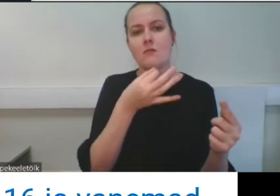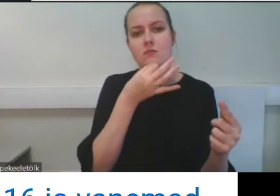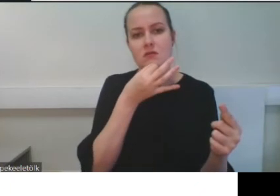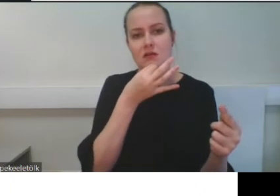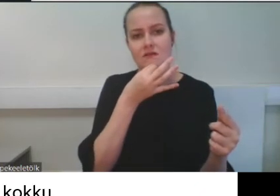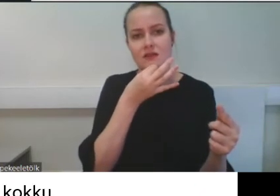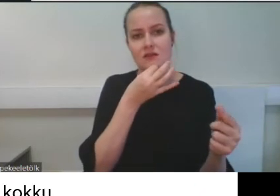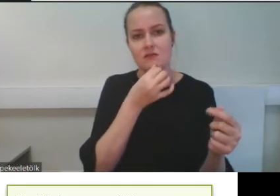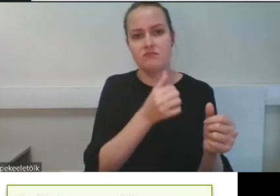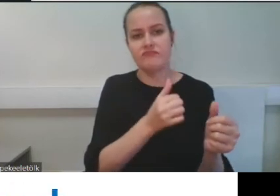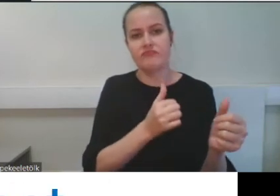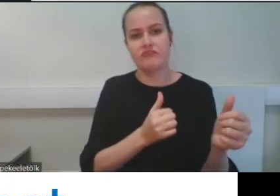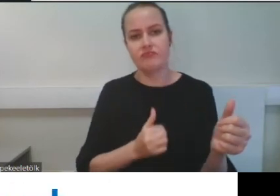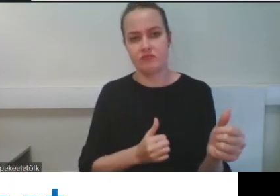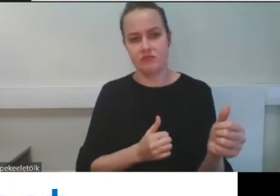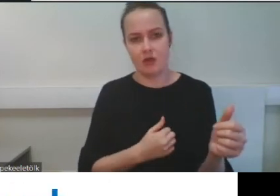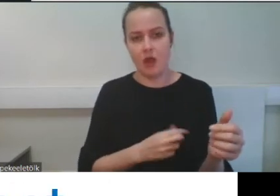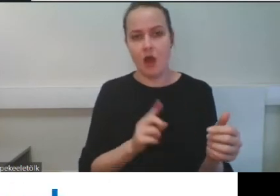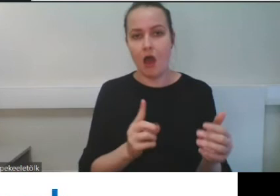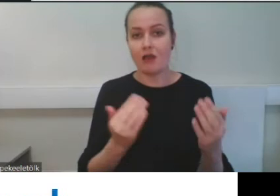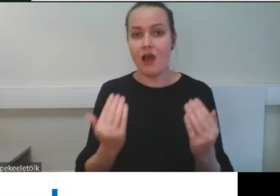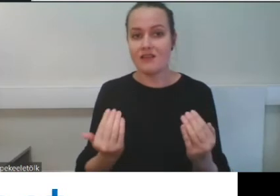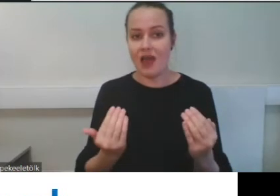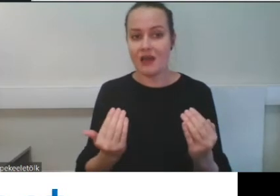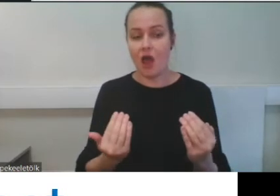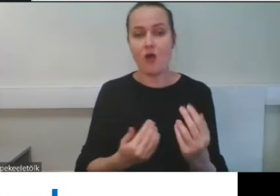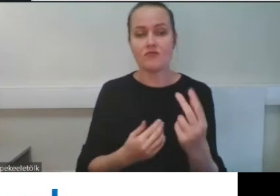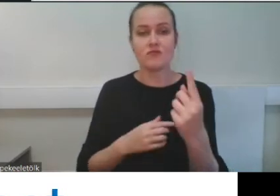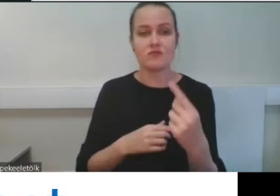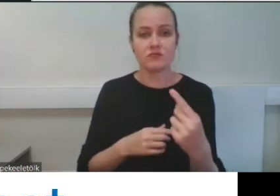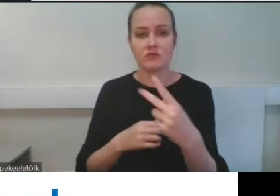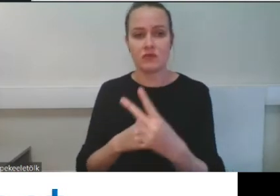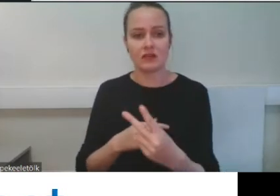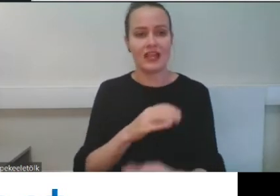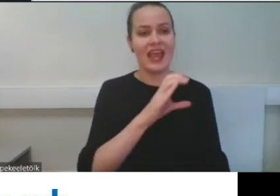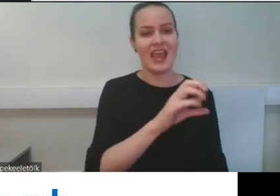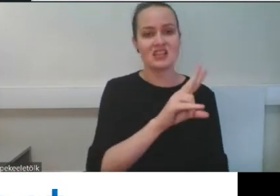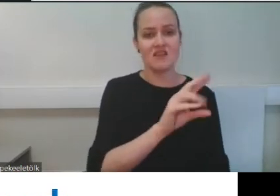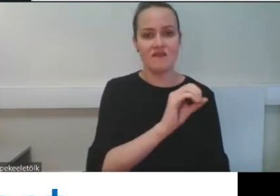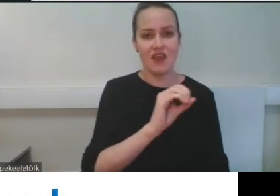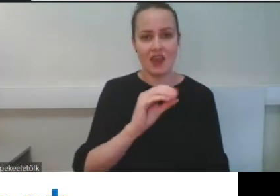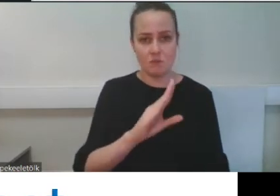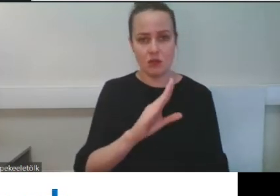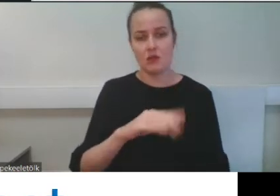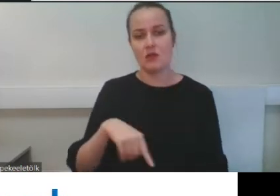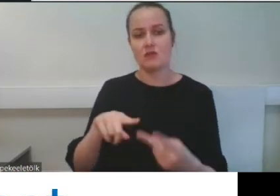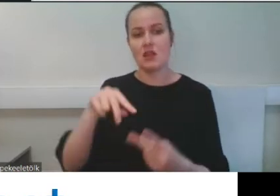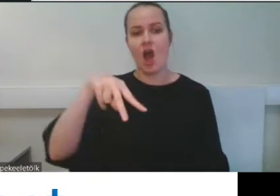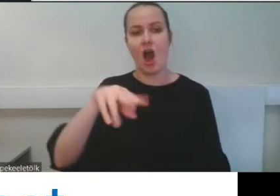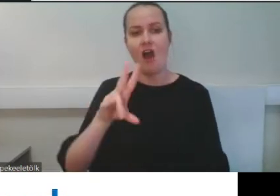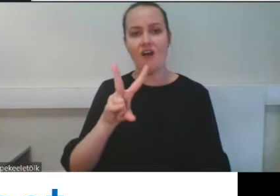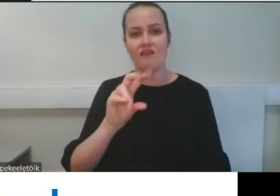üks inimene , kellel on tegevuspiirang . ja kui on tegemist üksi elava inimesega , siis tema sissetulek